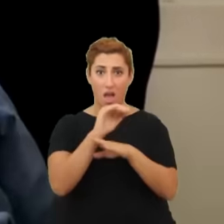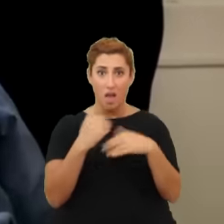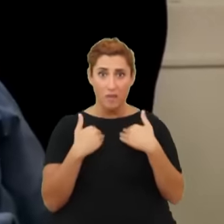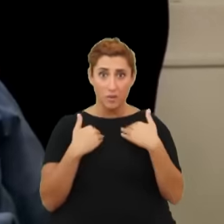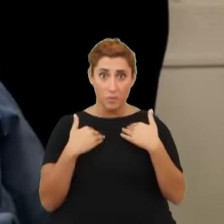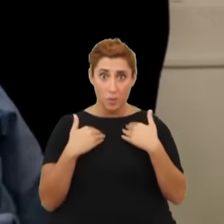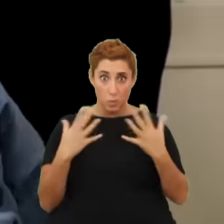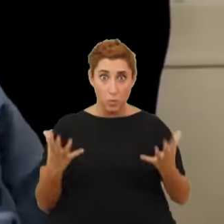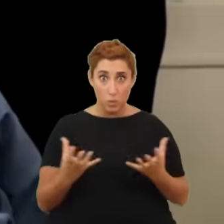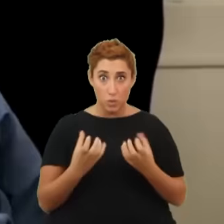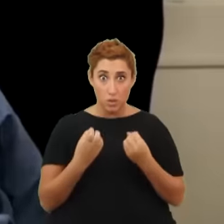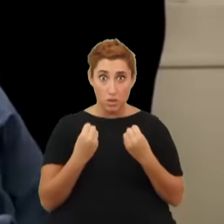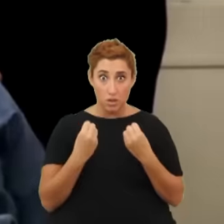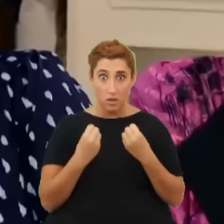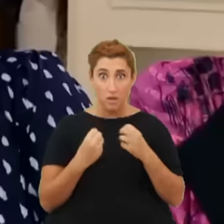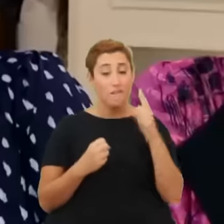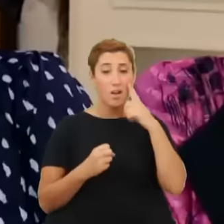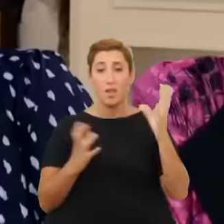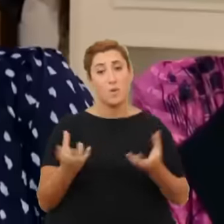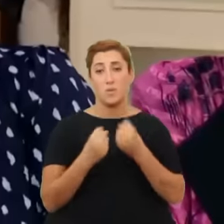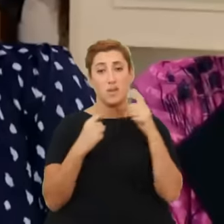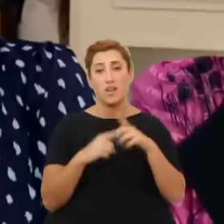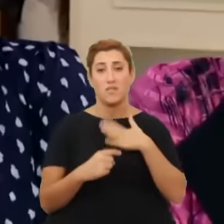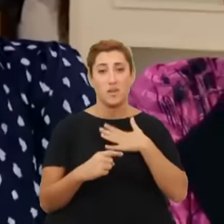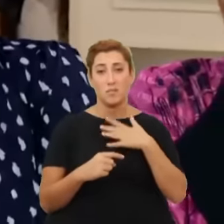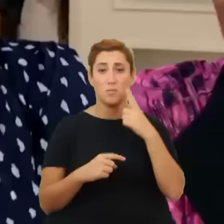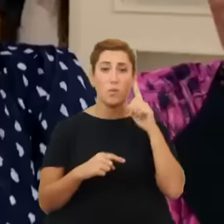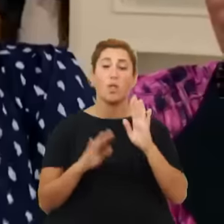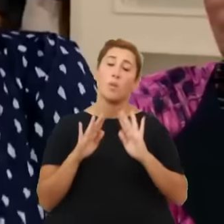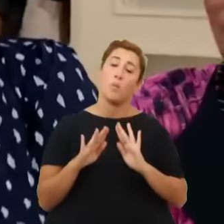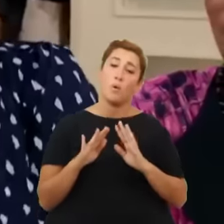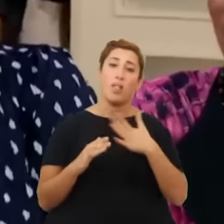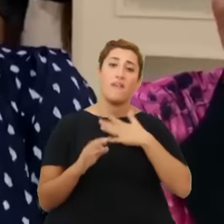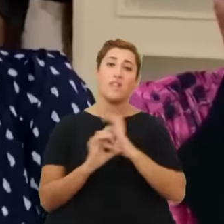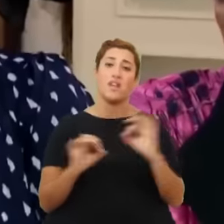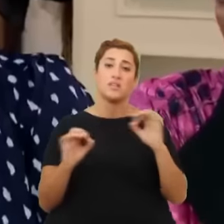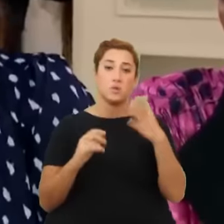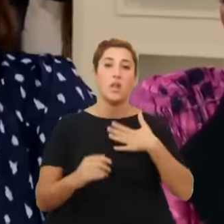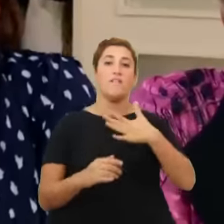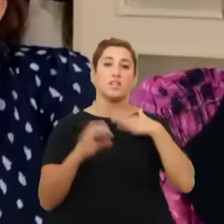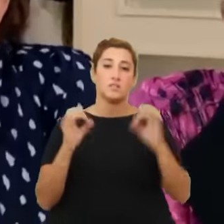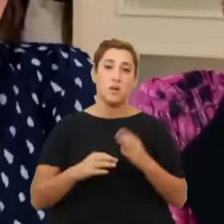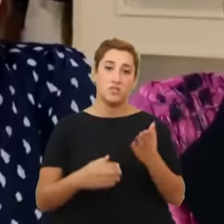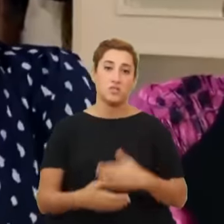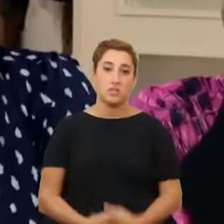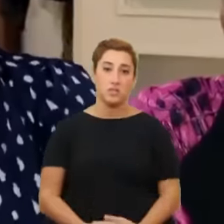hayatımı kurt. Vallahi kurtardı Fehmi'ciğim. Böyle duruyordum, nefes almaya başladım.